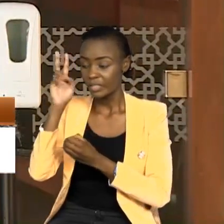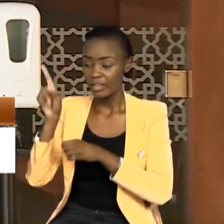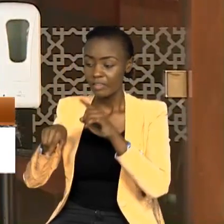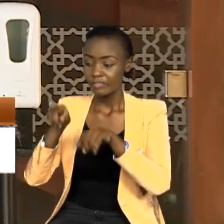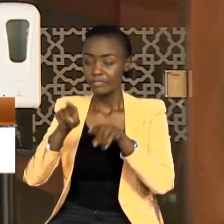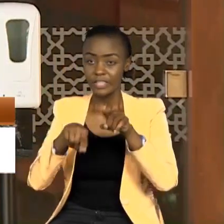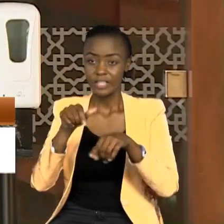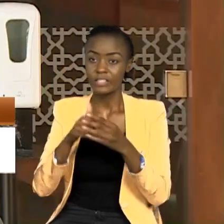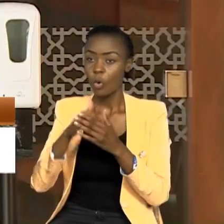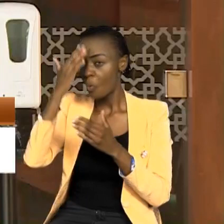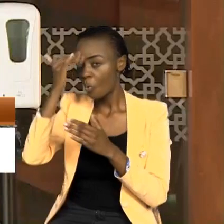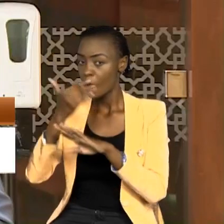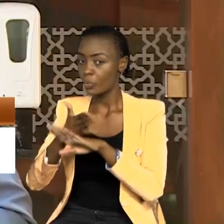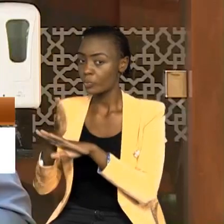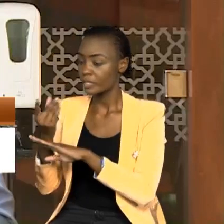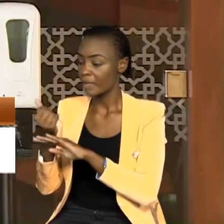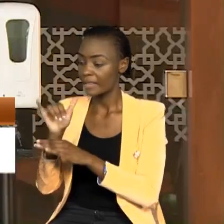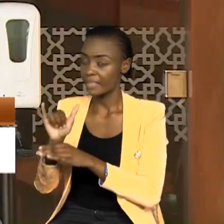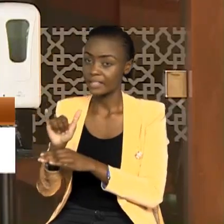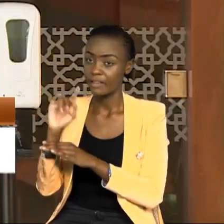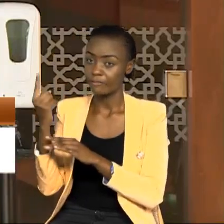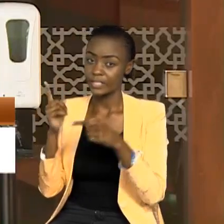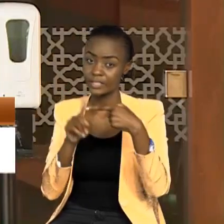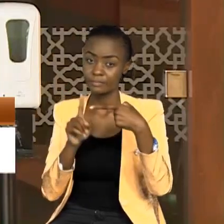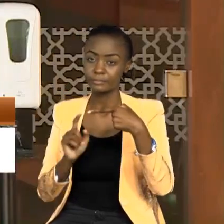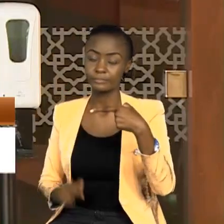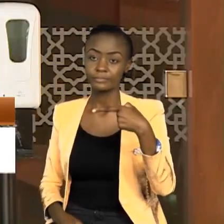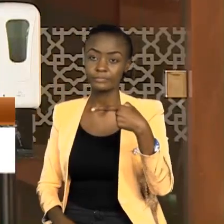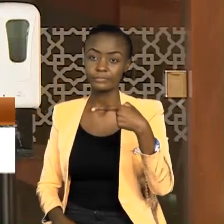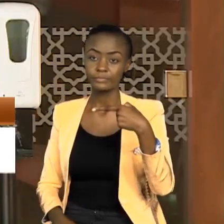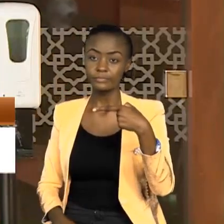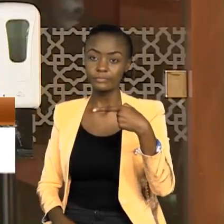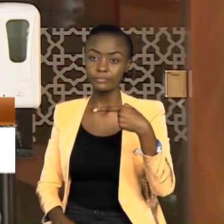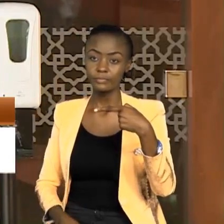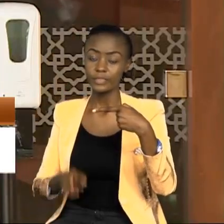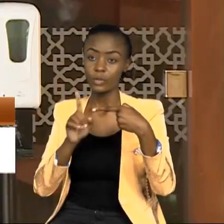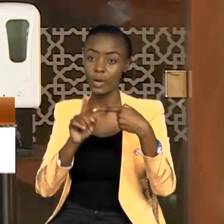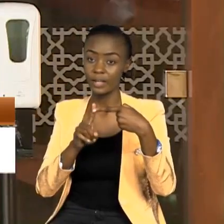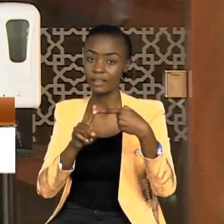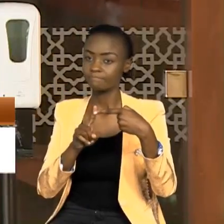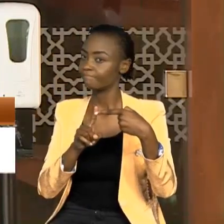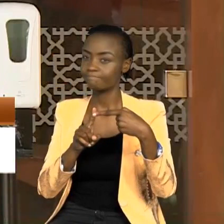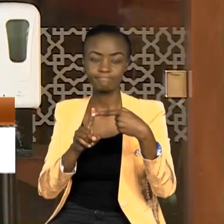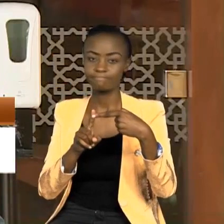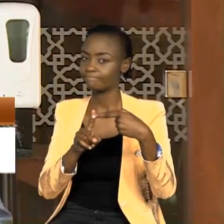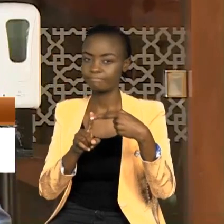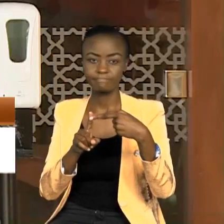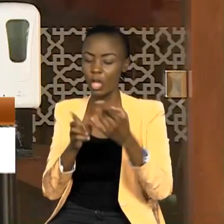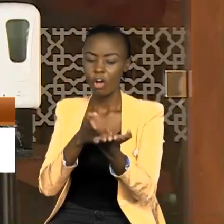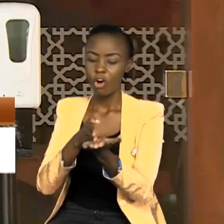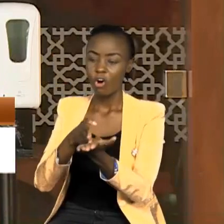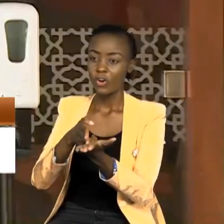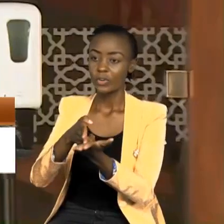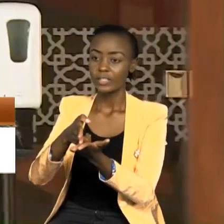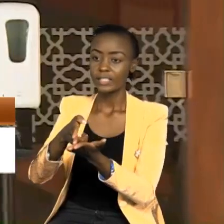kukawa na ubatilifu huu wa kifedha. Sababu ya kwanza ikiwemo ni ukosefu wa uwazi katika matumizi na usambazaji